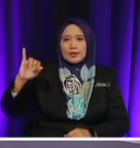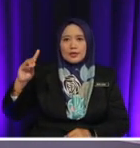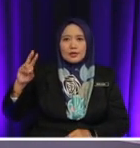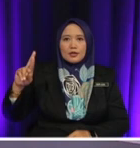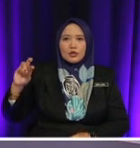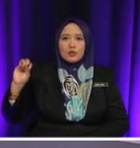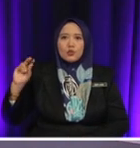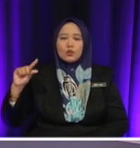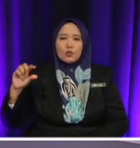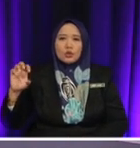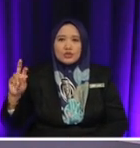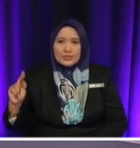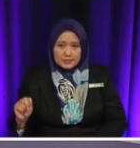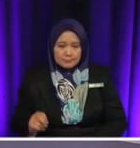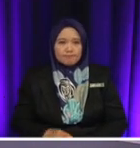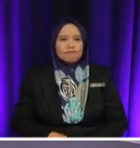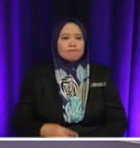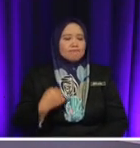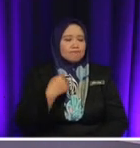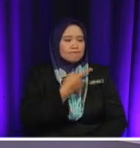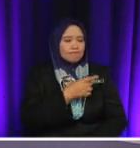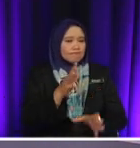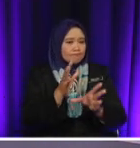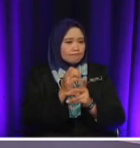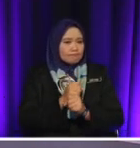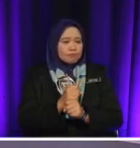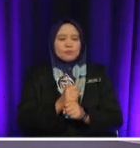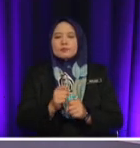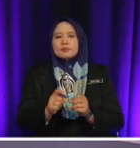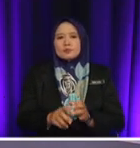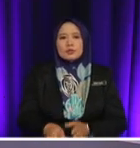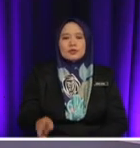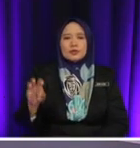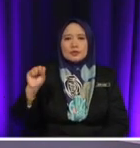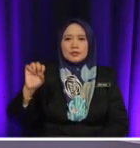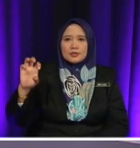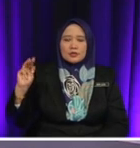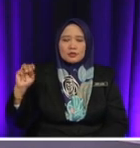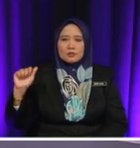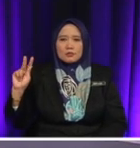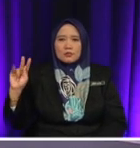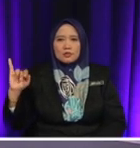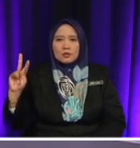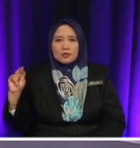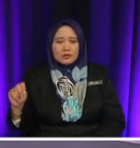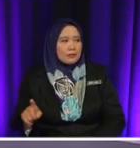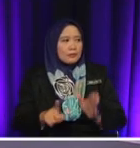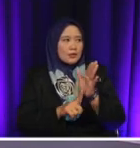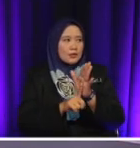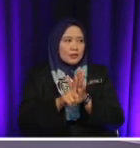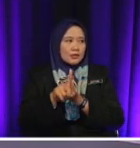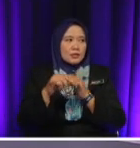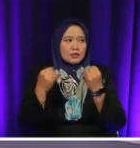kita dapat jawapannya semakin meningkat gas hidrogen tadi semakin bertambah masa yang diambilambil